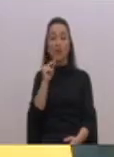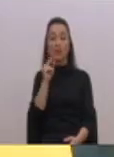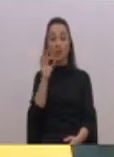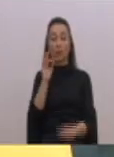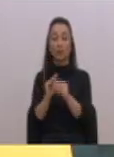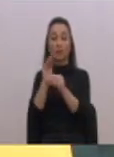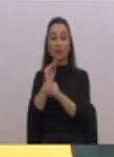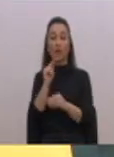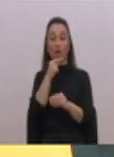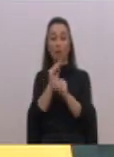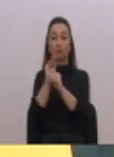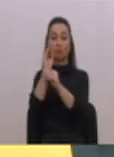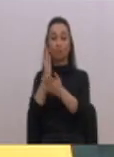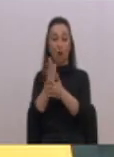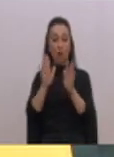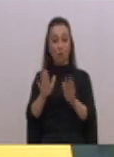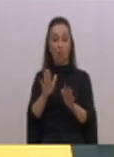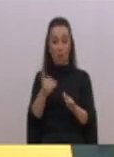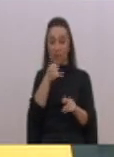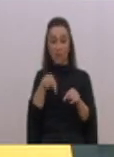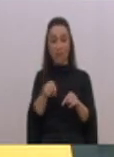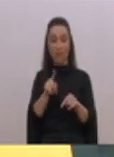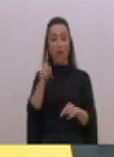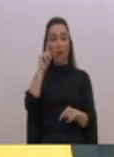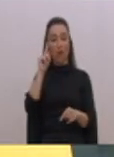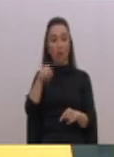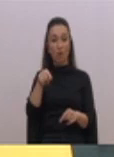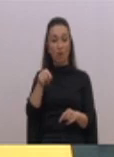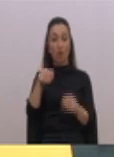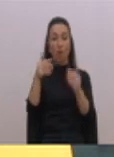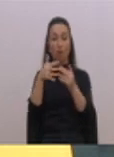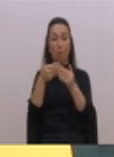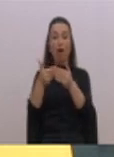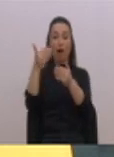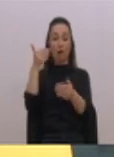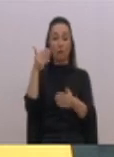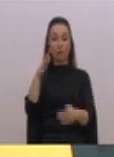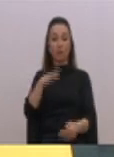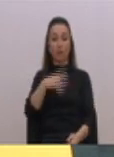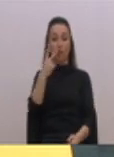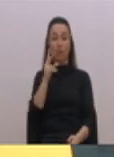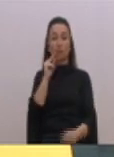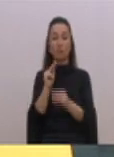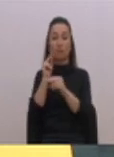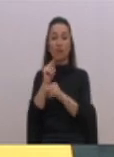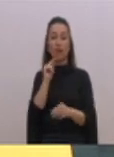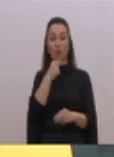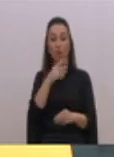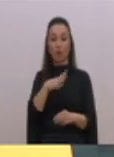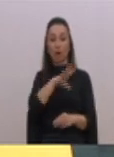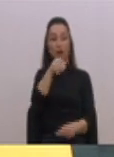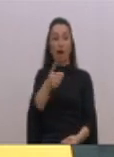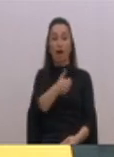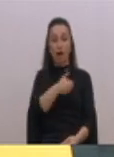ზრდაზე საუბრობს, ეს არ არის მხოლოდ წელს. თქვენ ხო იცით, რომ ომამდეც იყო ორნიშნა ეკონომიკური ზრდა, მაგრამ არ